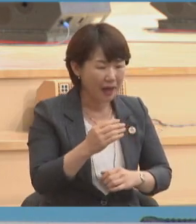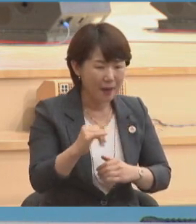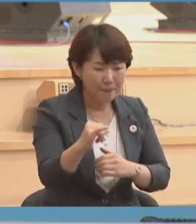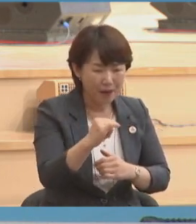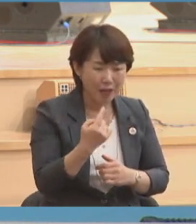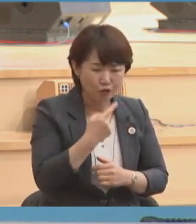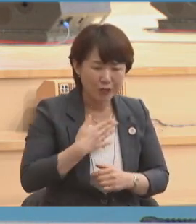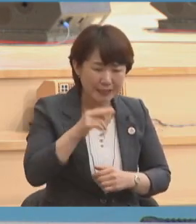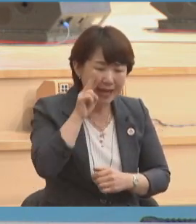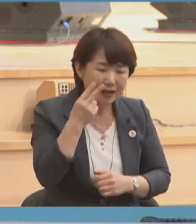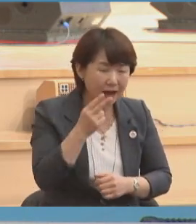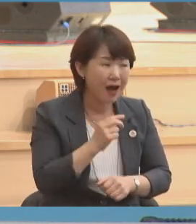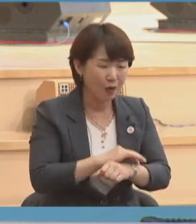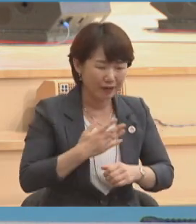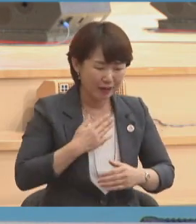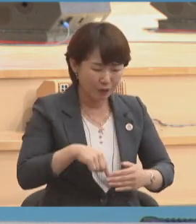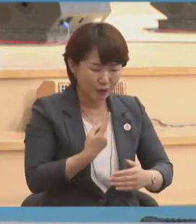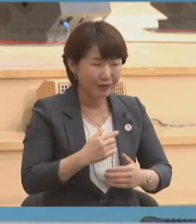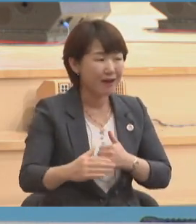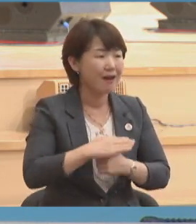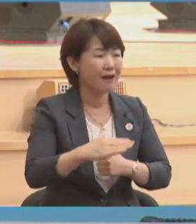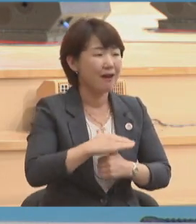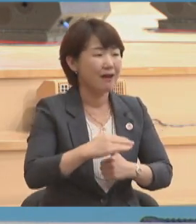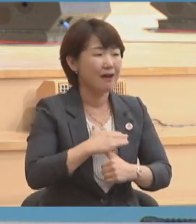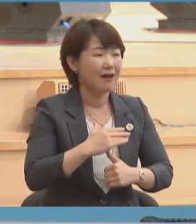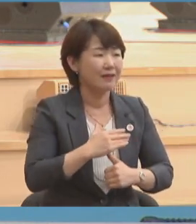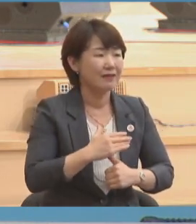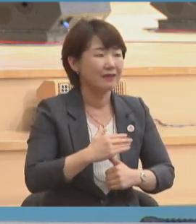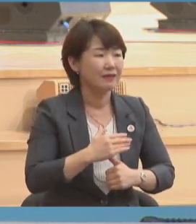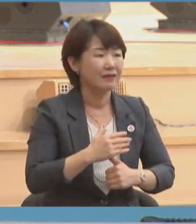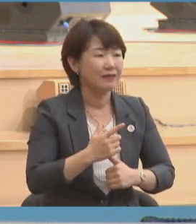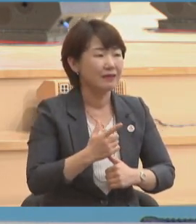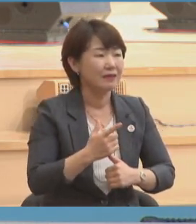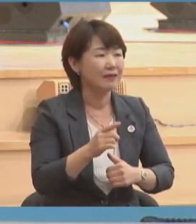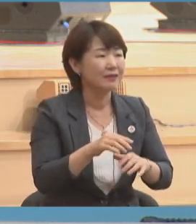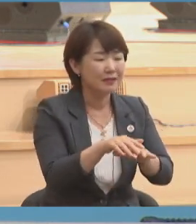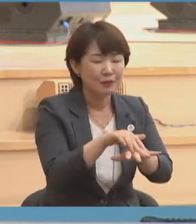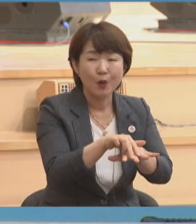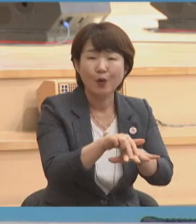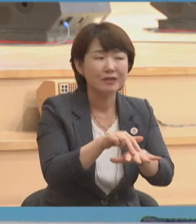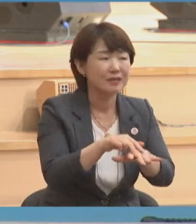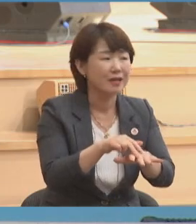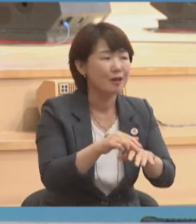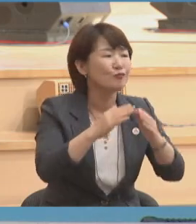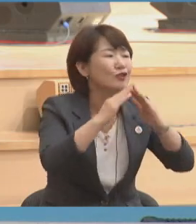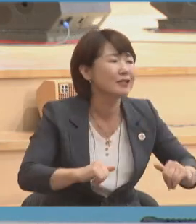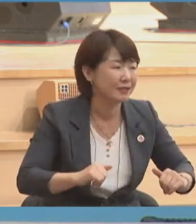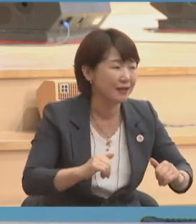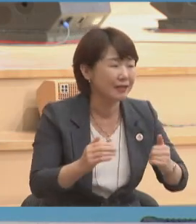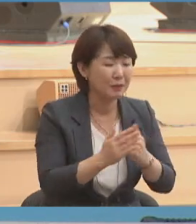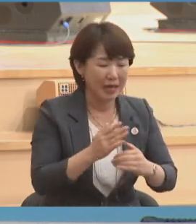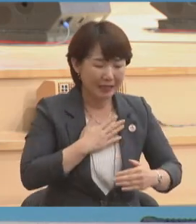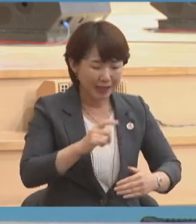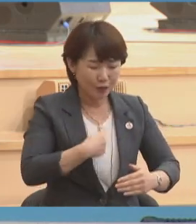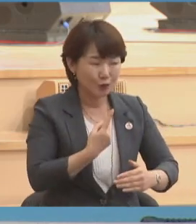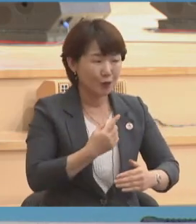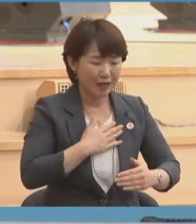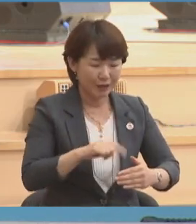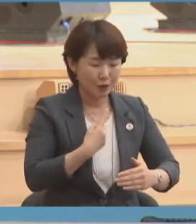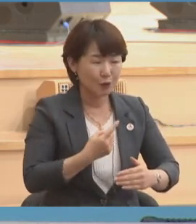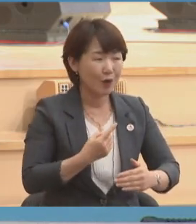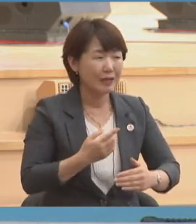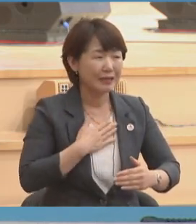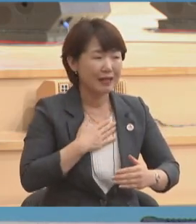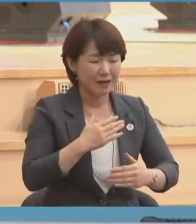사지백체를 돌아다니는 내 혈액이 병균인 줄 아는 거야. 그래서 어떻게? 공격을 해. 자가